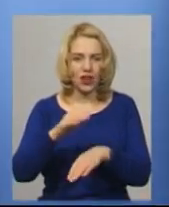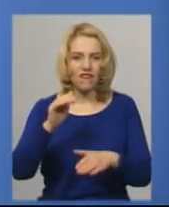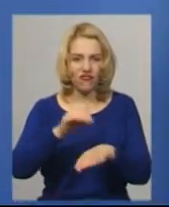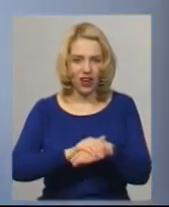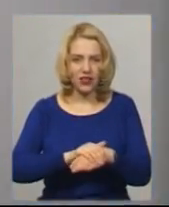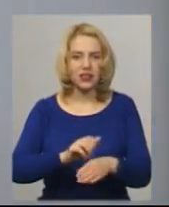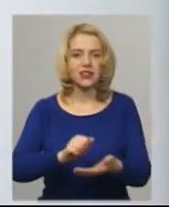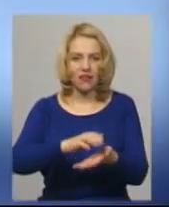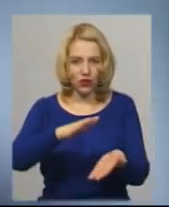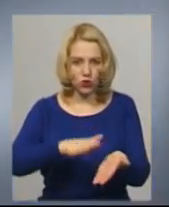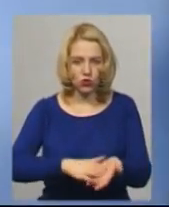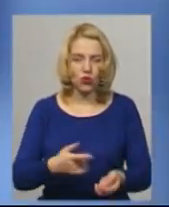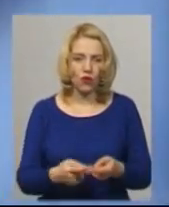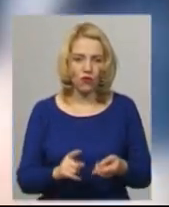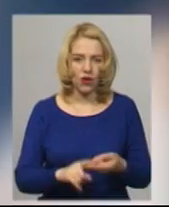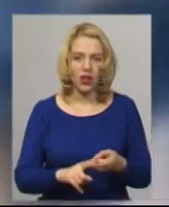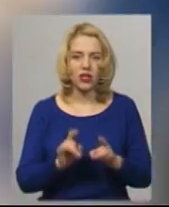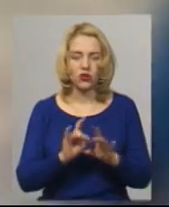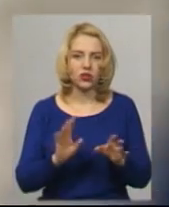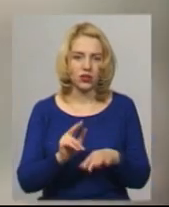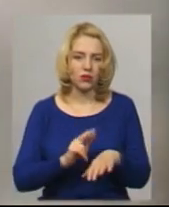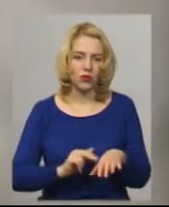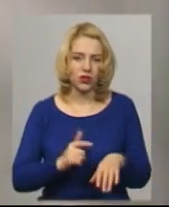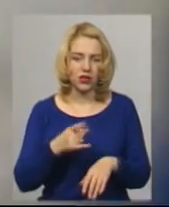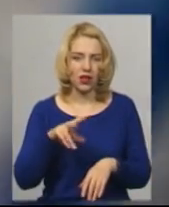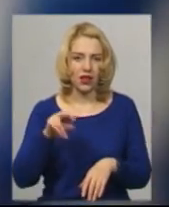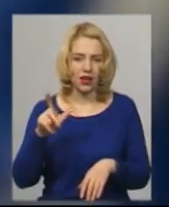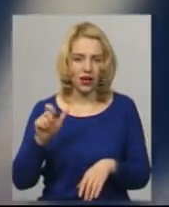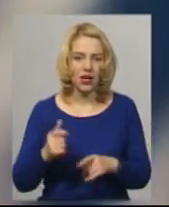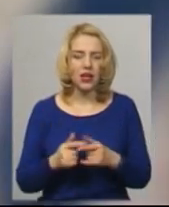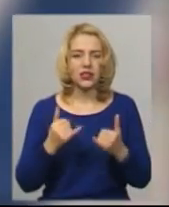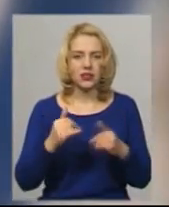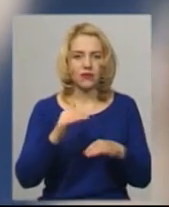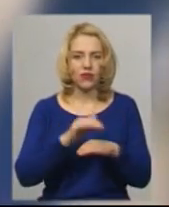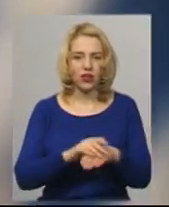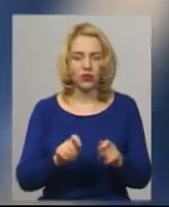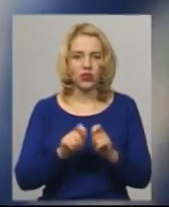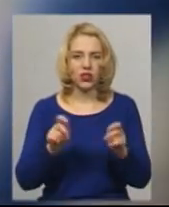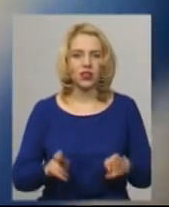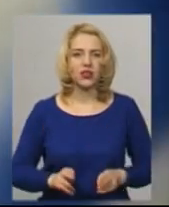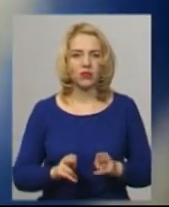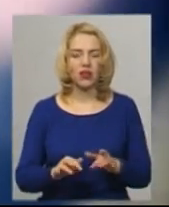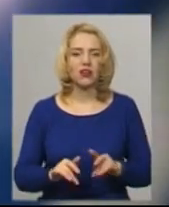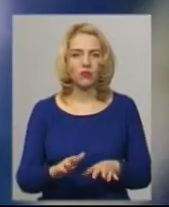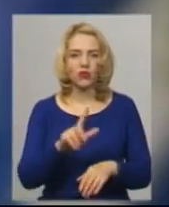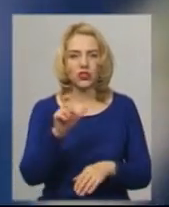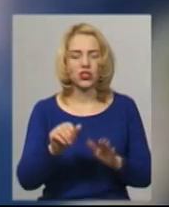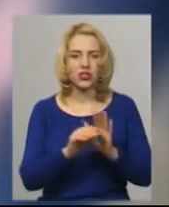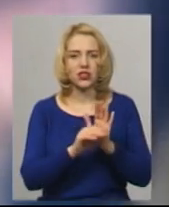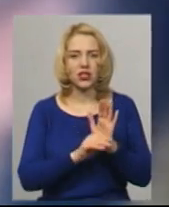комунікації Головного управління Нацполіції області Інна Глега. За її словами, за даним фактом відкрили кримінальне провадження за